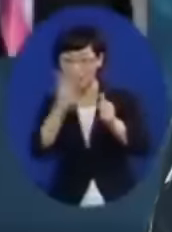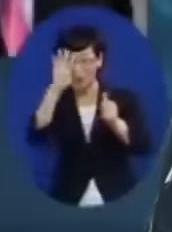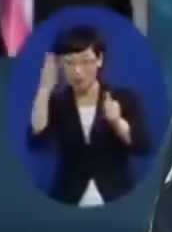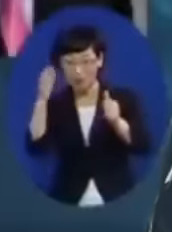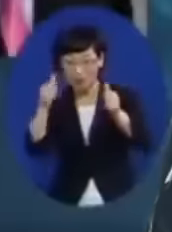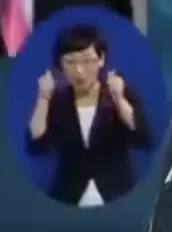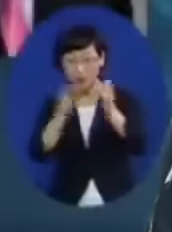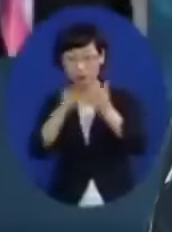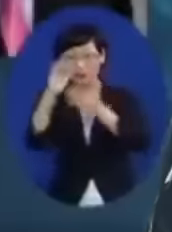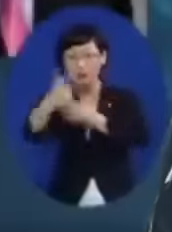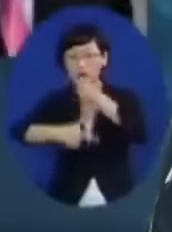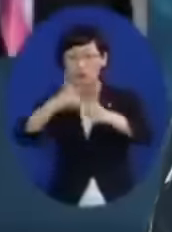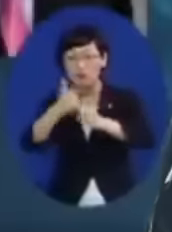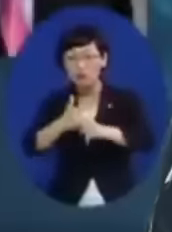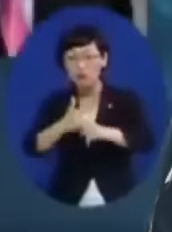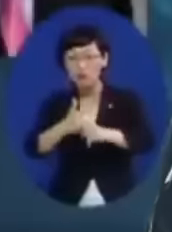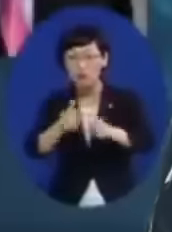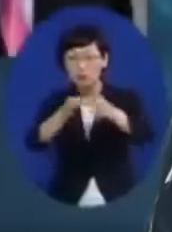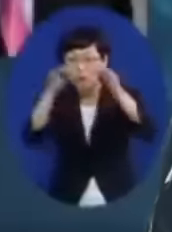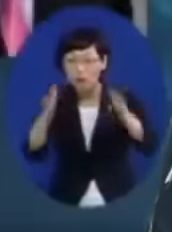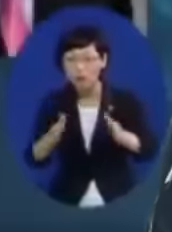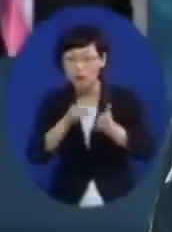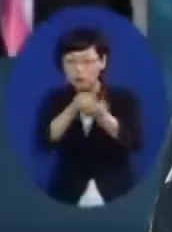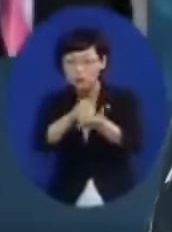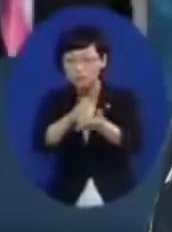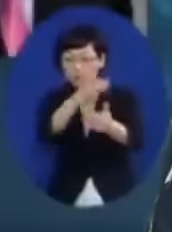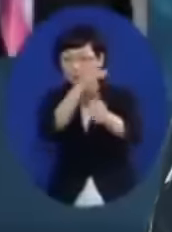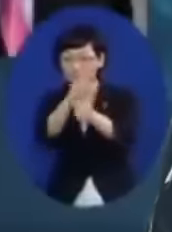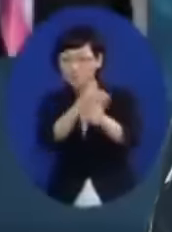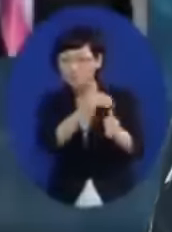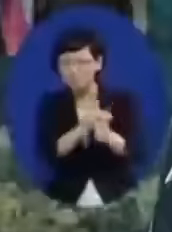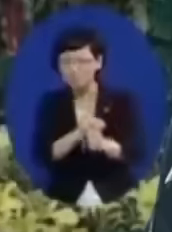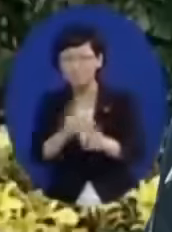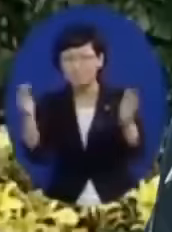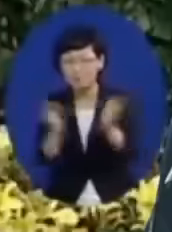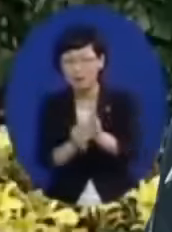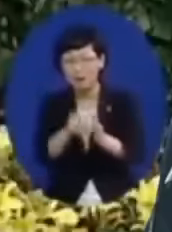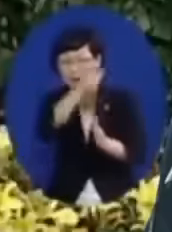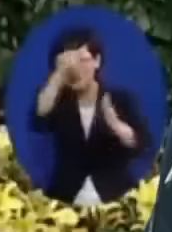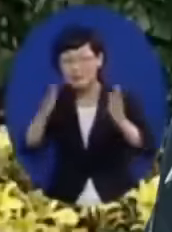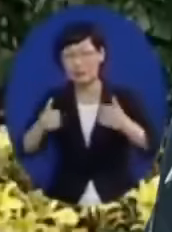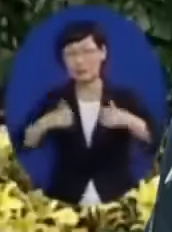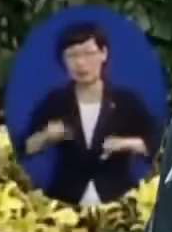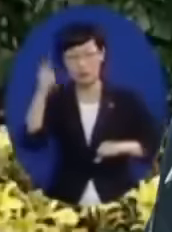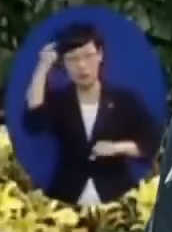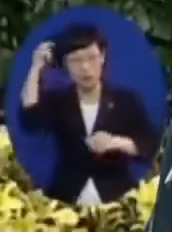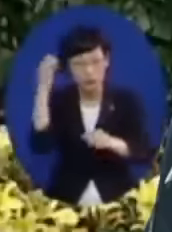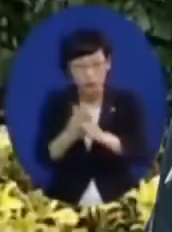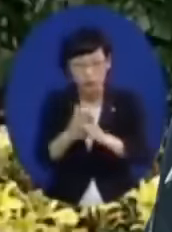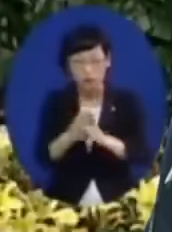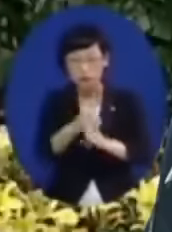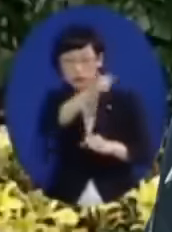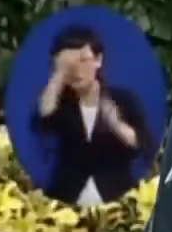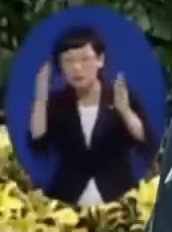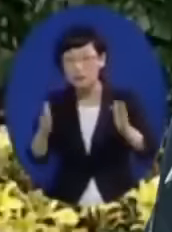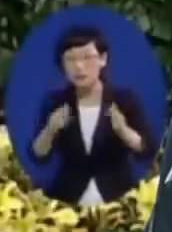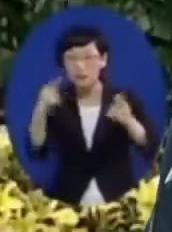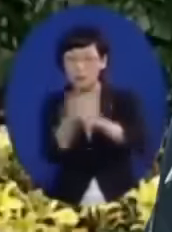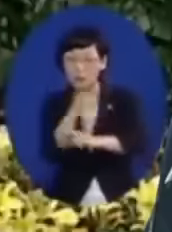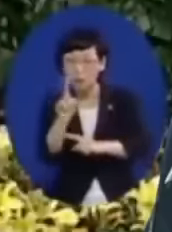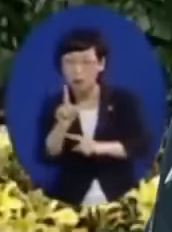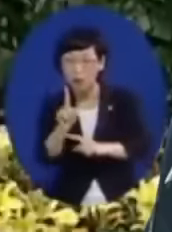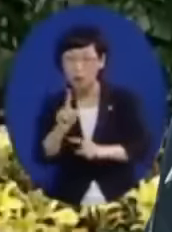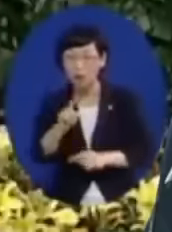동안 가는 곳마다 해고를 당했습니다. 그가 인생을 포기하려고 할 때 그를 변화시킨 것은 게리